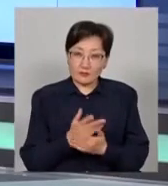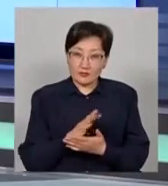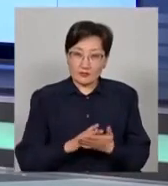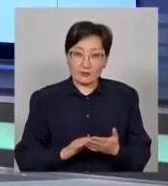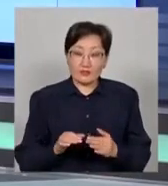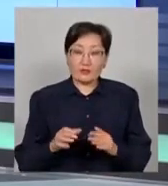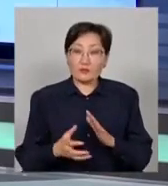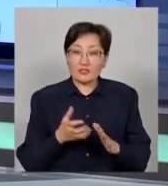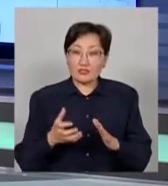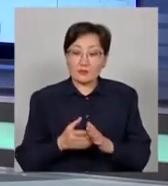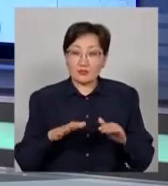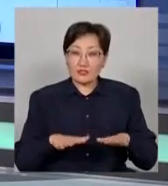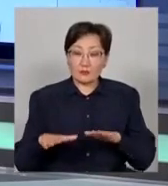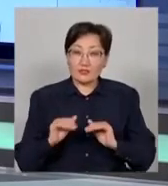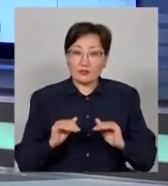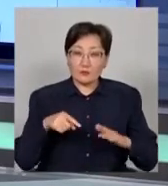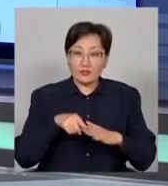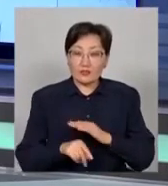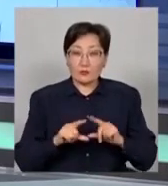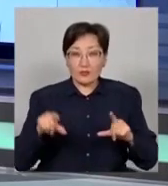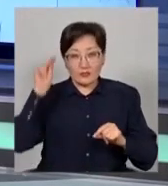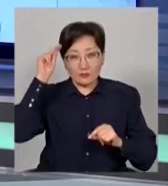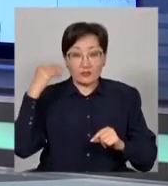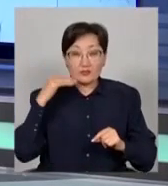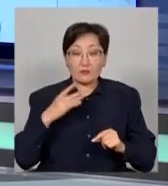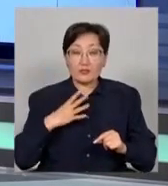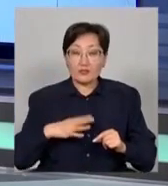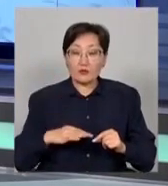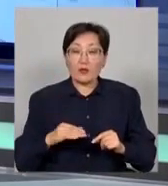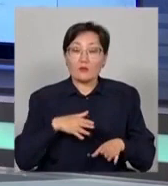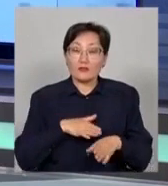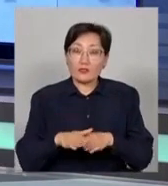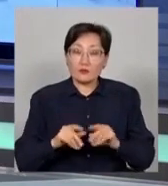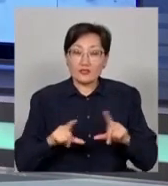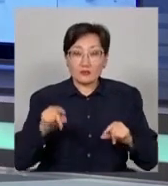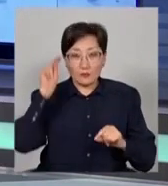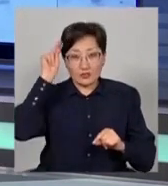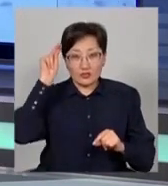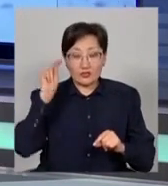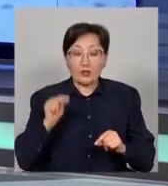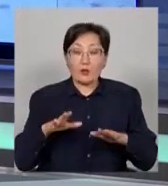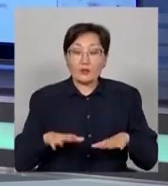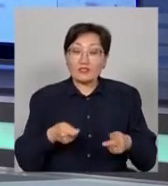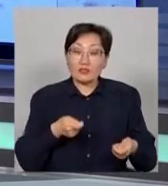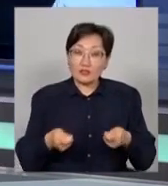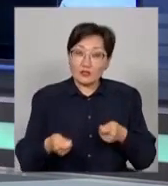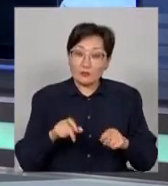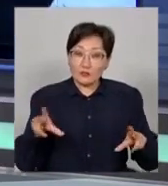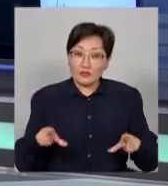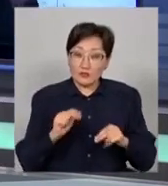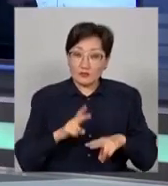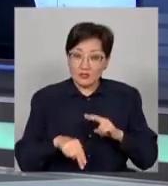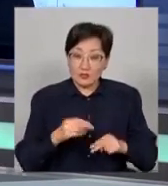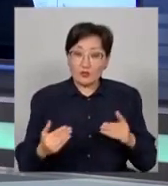острая нехватка мест дети в одной из школ Актобе вынуждены учиться в переполненном учебном заведении местный администрации обещали